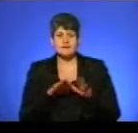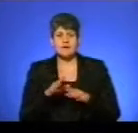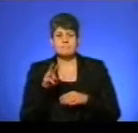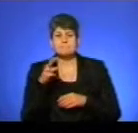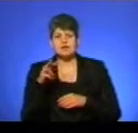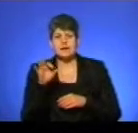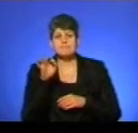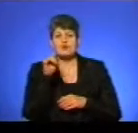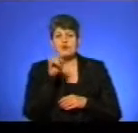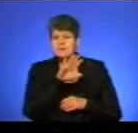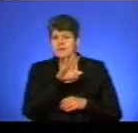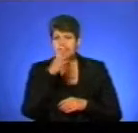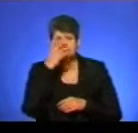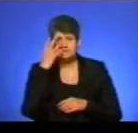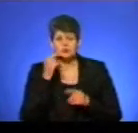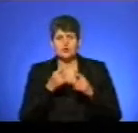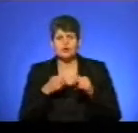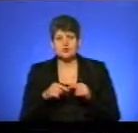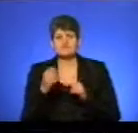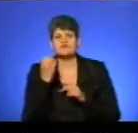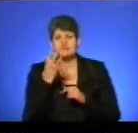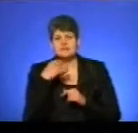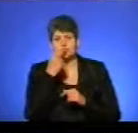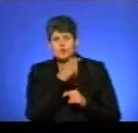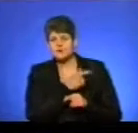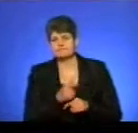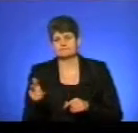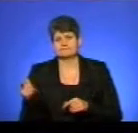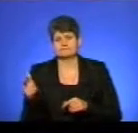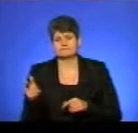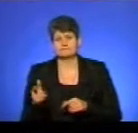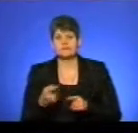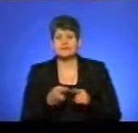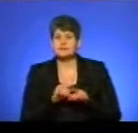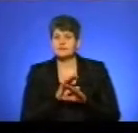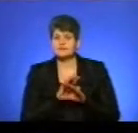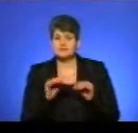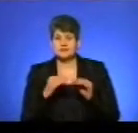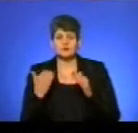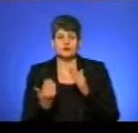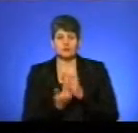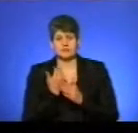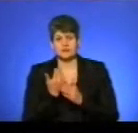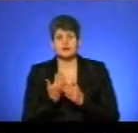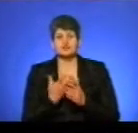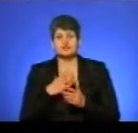забуде» у Тернополі організовують 14-й рік поспіль. І на цьому у мене все. З оновленим випуском новин